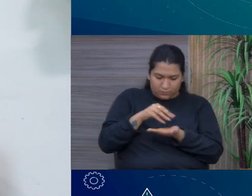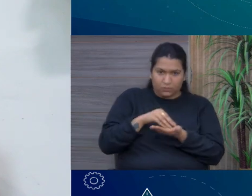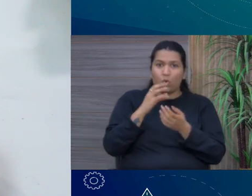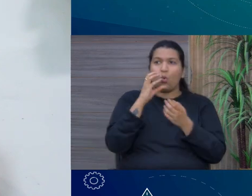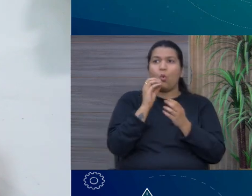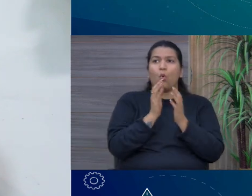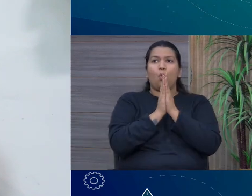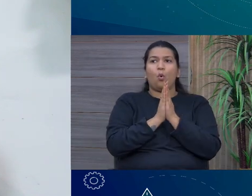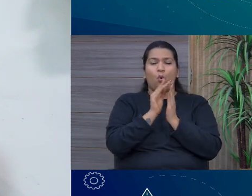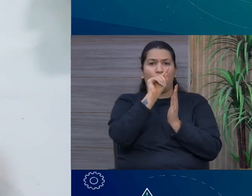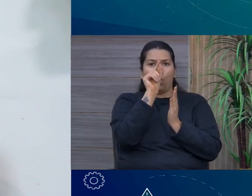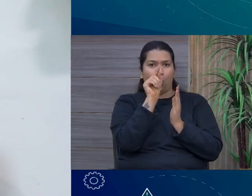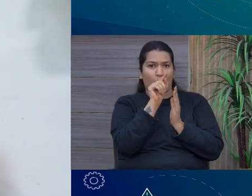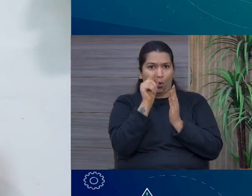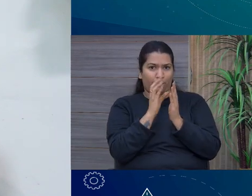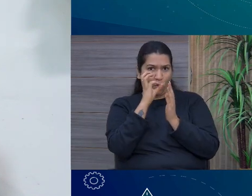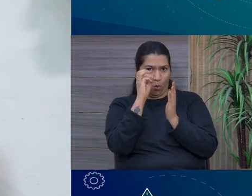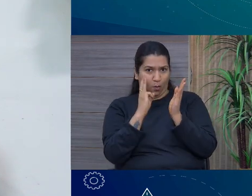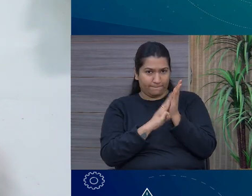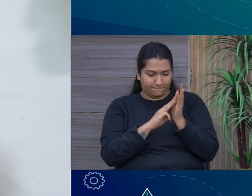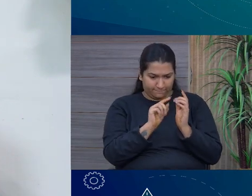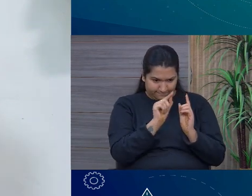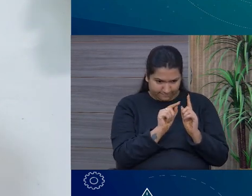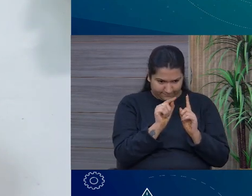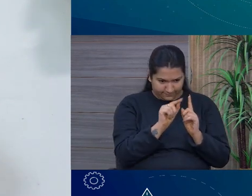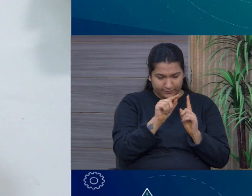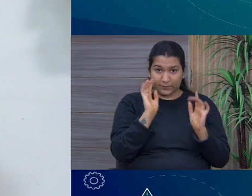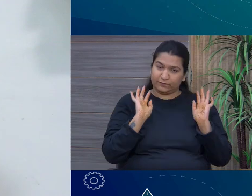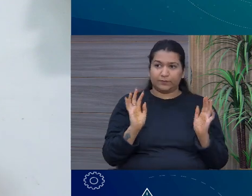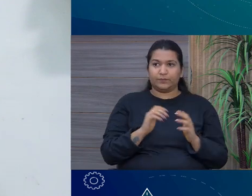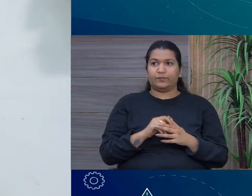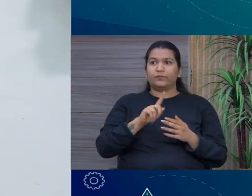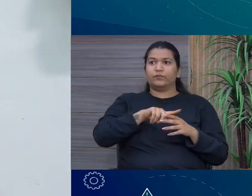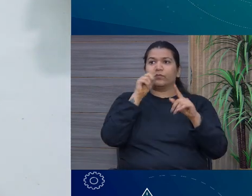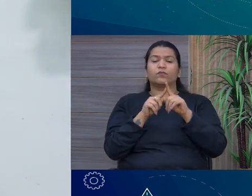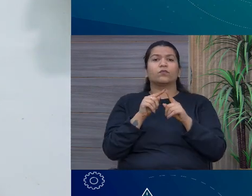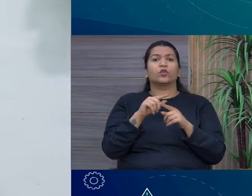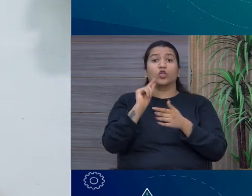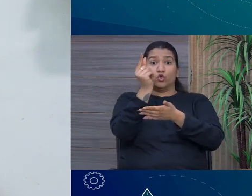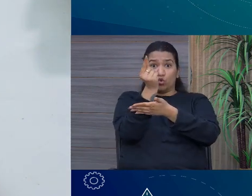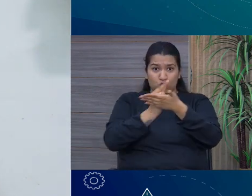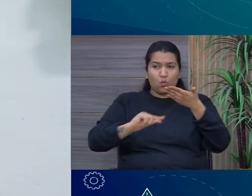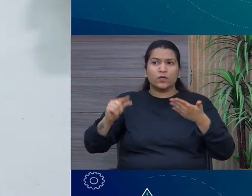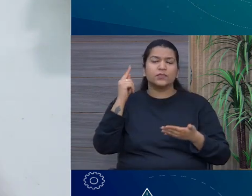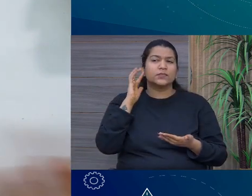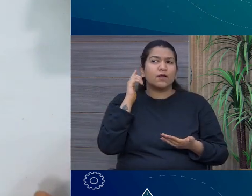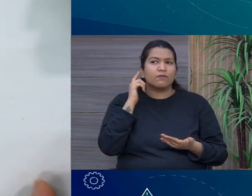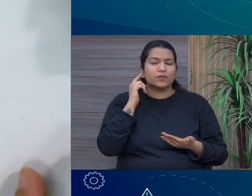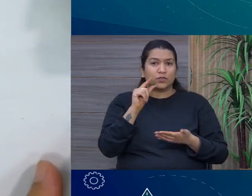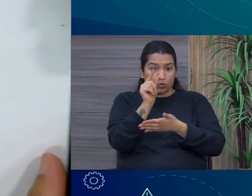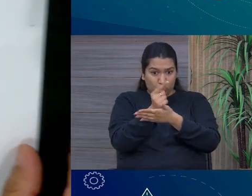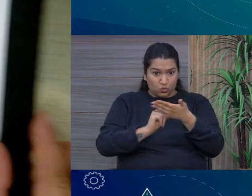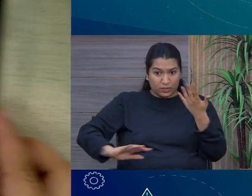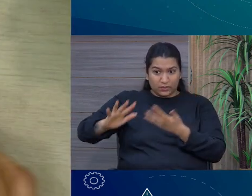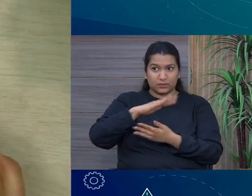ओम का एक साइन बनाया है और पीछे मैंने यहाँ पे लिखा है यूनिवर्सल साउंड, बिकॉज यूनिवर्सल